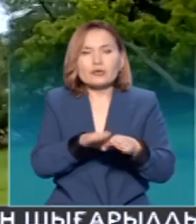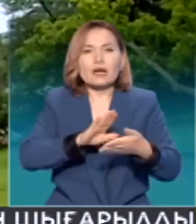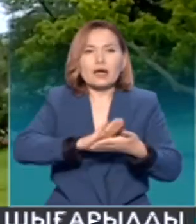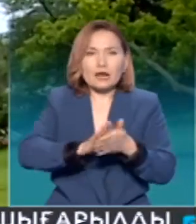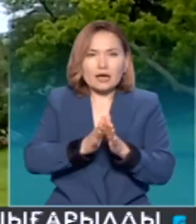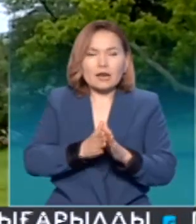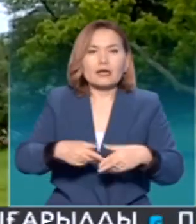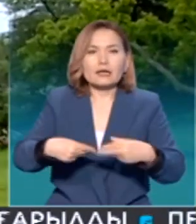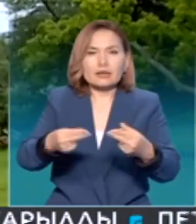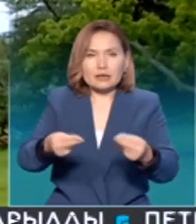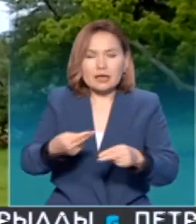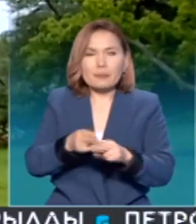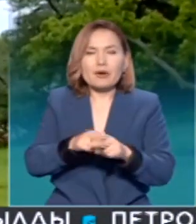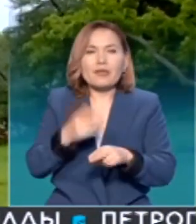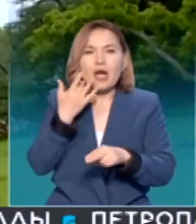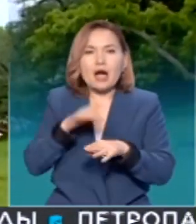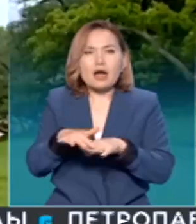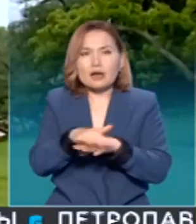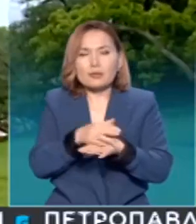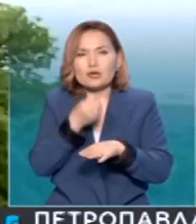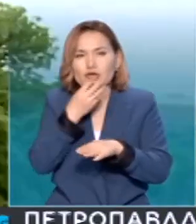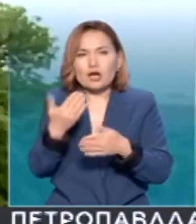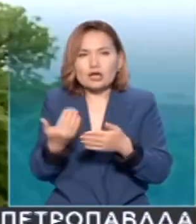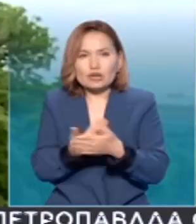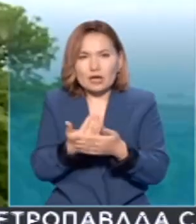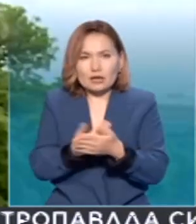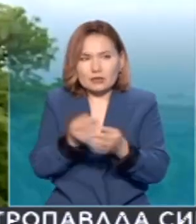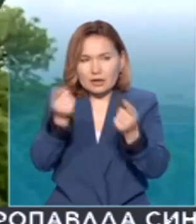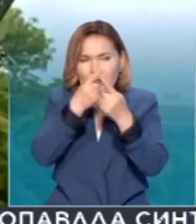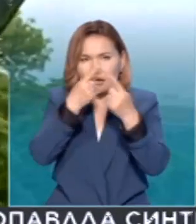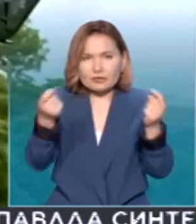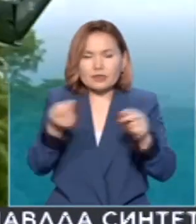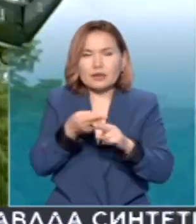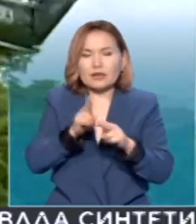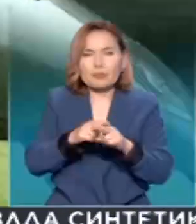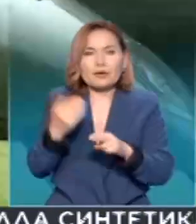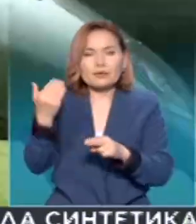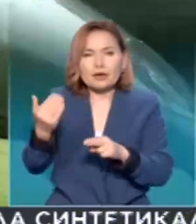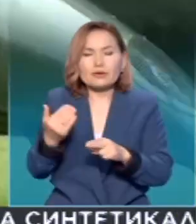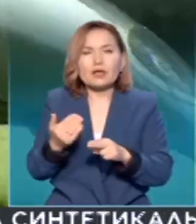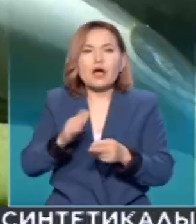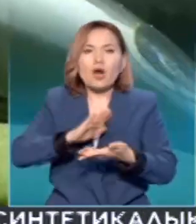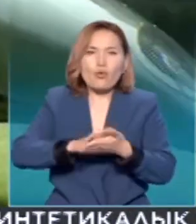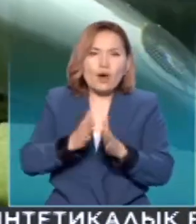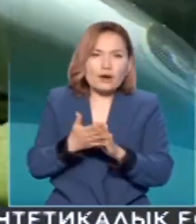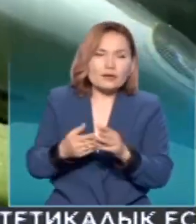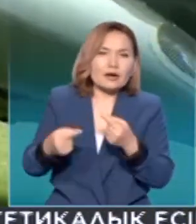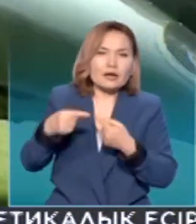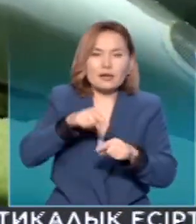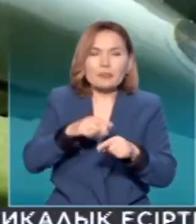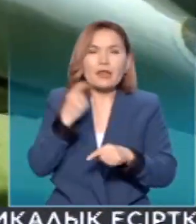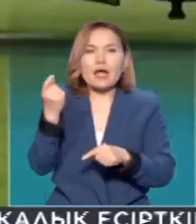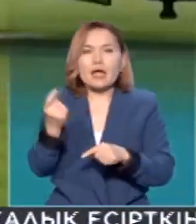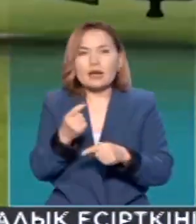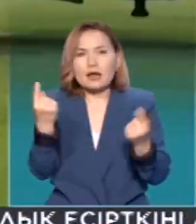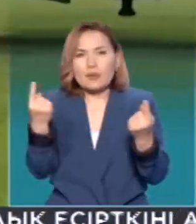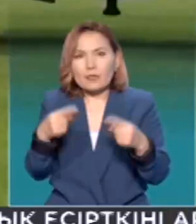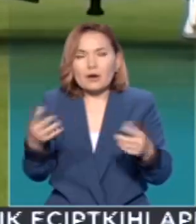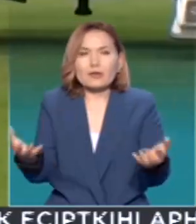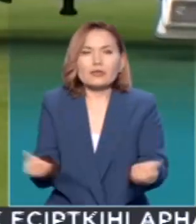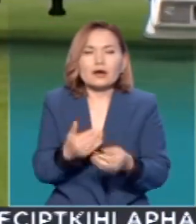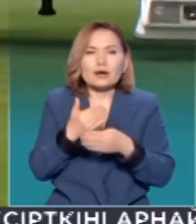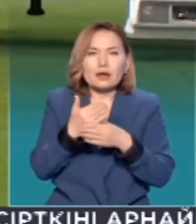келді. Бұл Америка жұрты үшін жақсы жаңалық деп мәлімдеді Ақ үй басшысы. Себебі өзара уағдаластық экономикалық рецессияның алдын